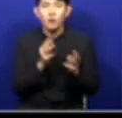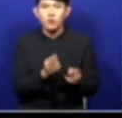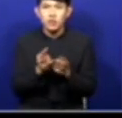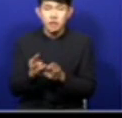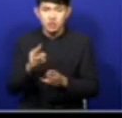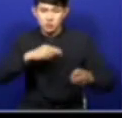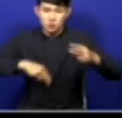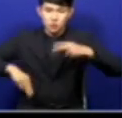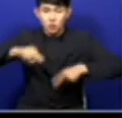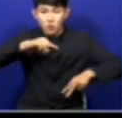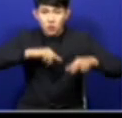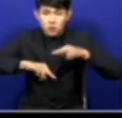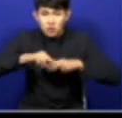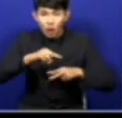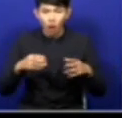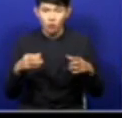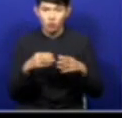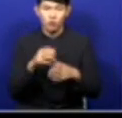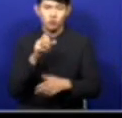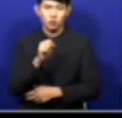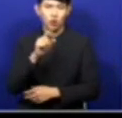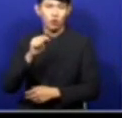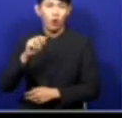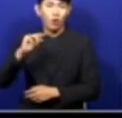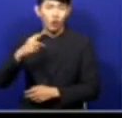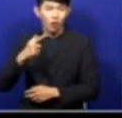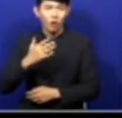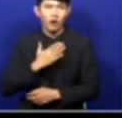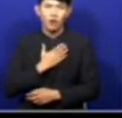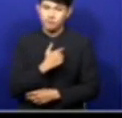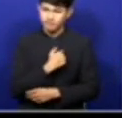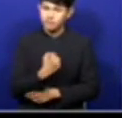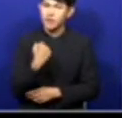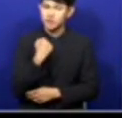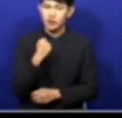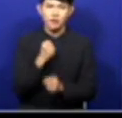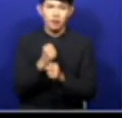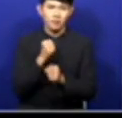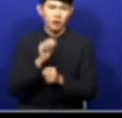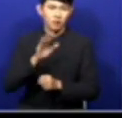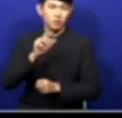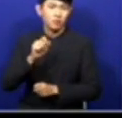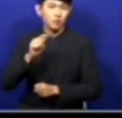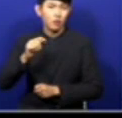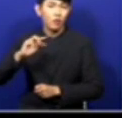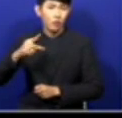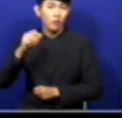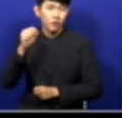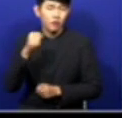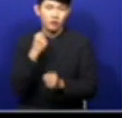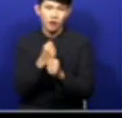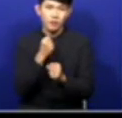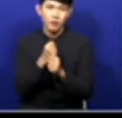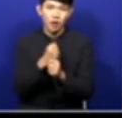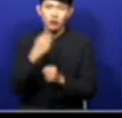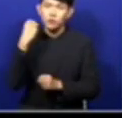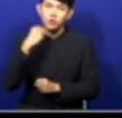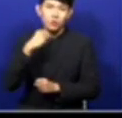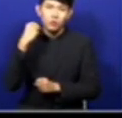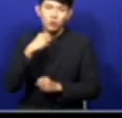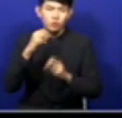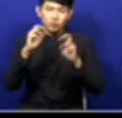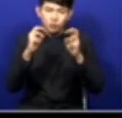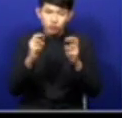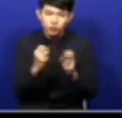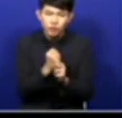รวจสอบของสตง.เราเชื่อมั่นในกระบวนการตรวจสอบของสตง.ในทุกเรื่องนะคะ